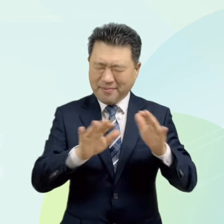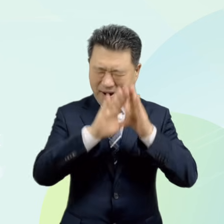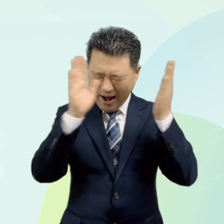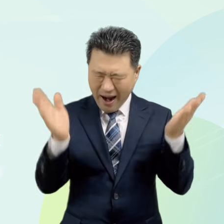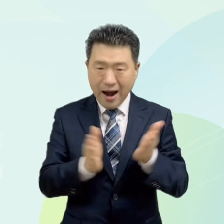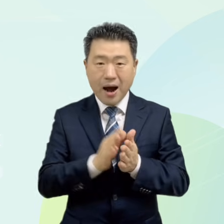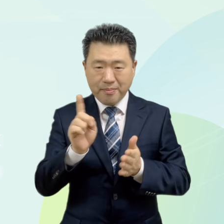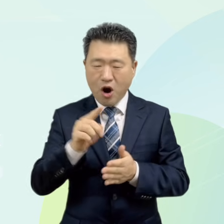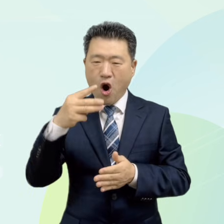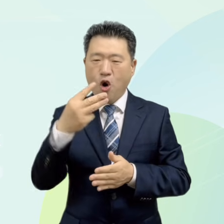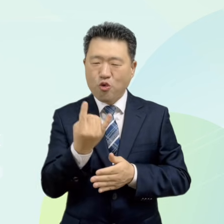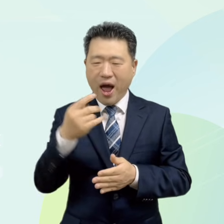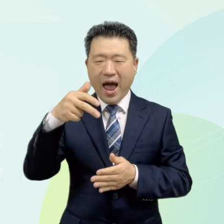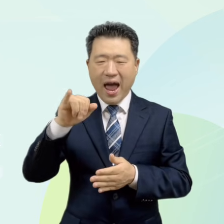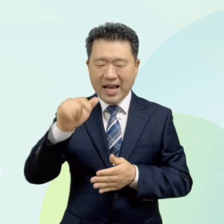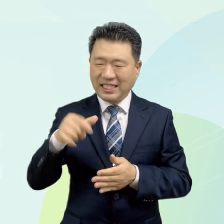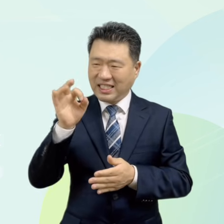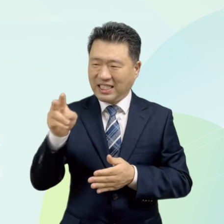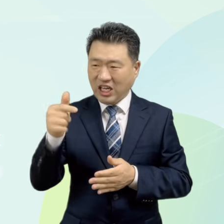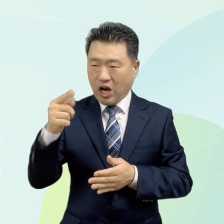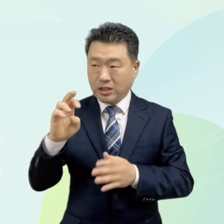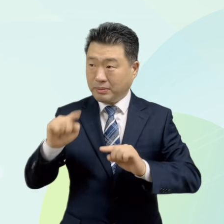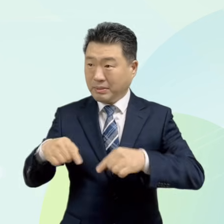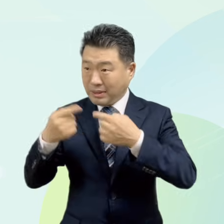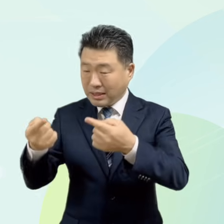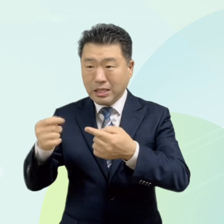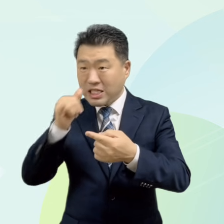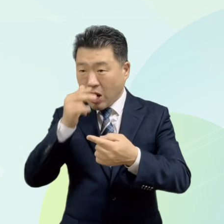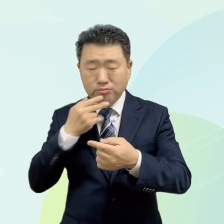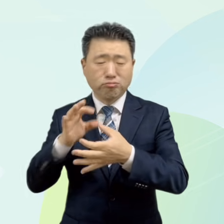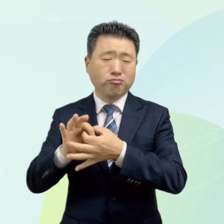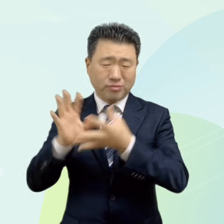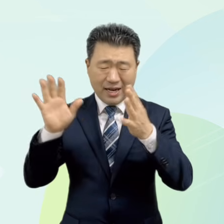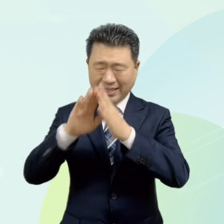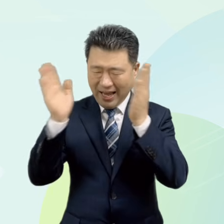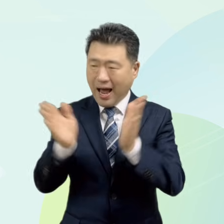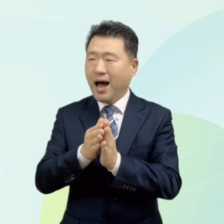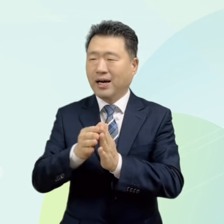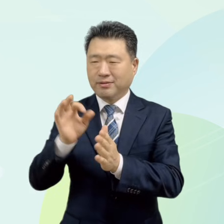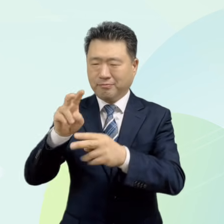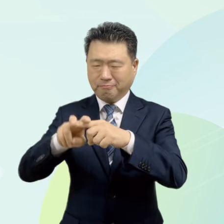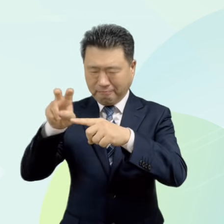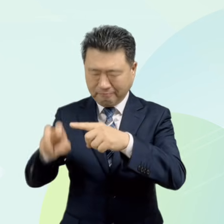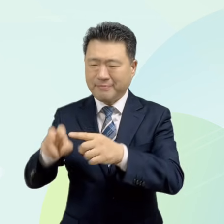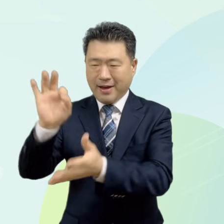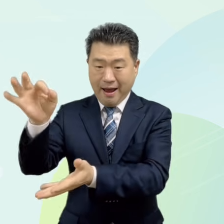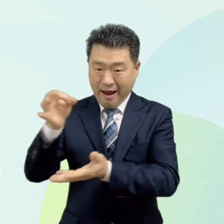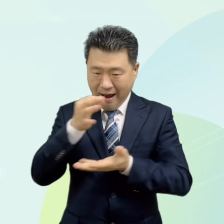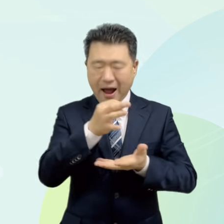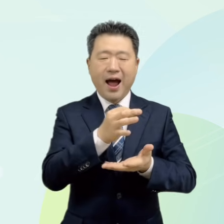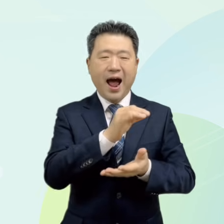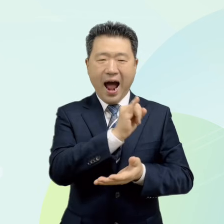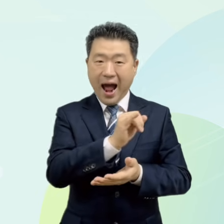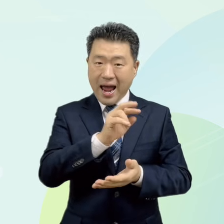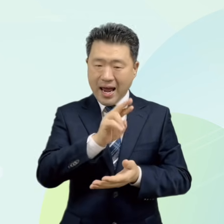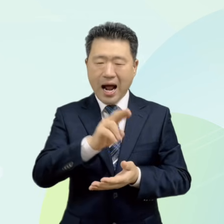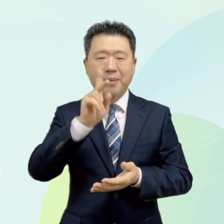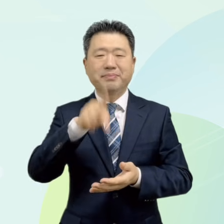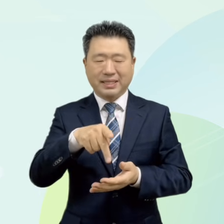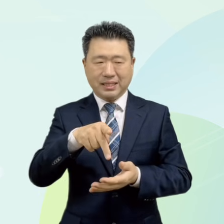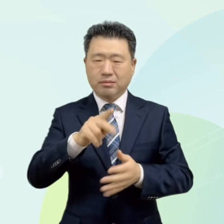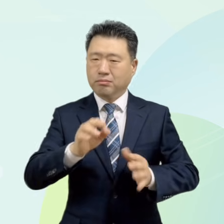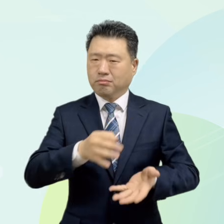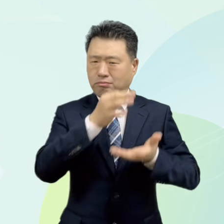근로자는 퇴직연금제도 가입 여부와 상관없이 퇴직금을 IRP 계좌로 받도록 의무화되었습니다.